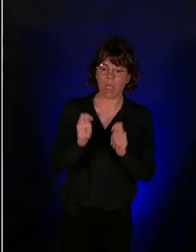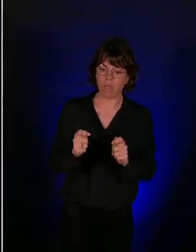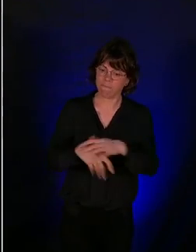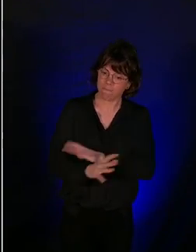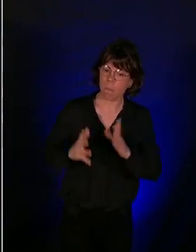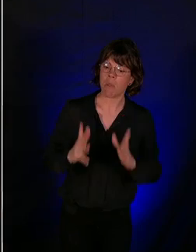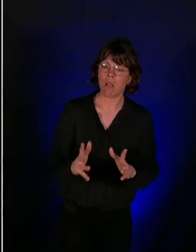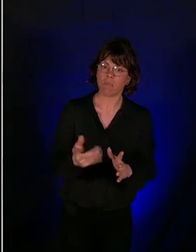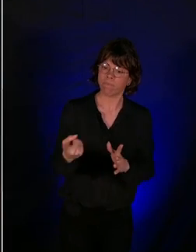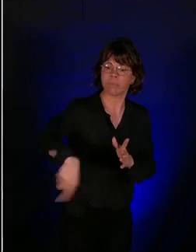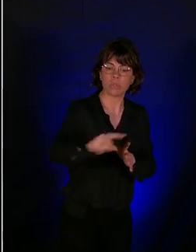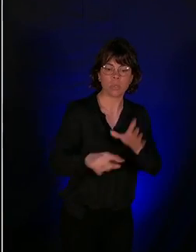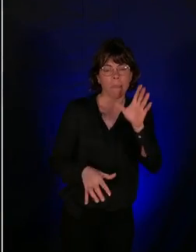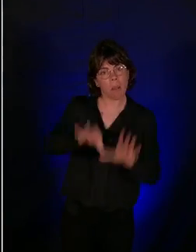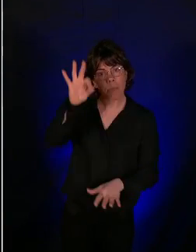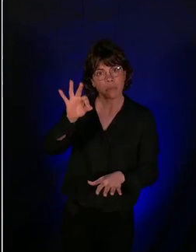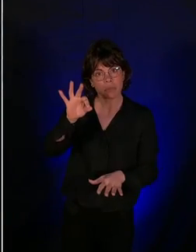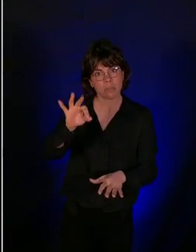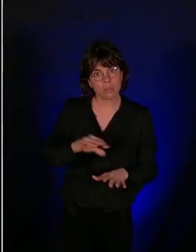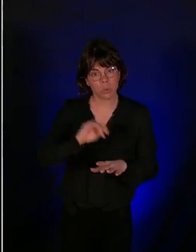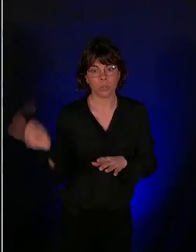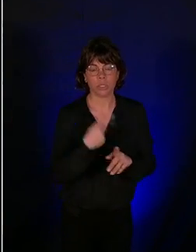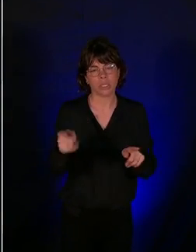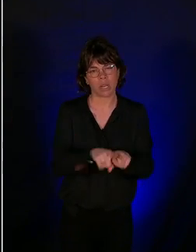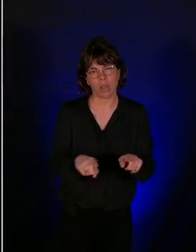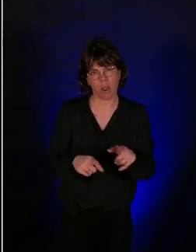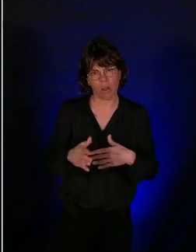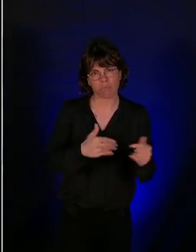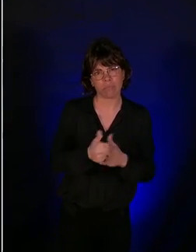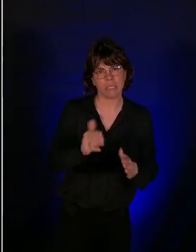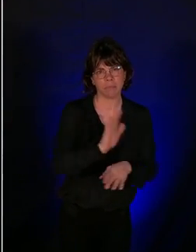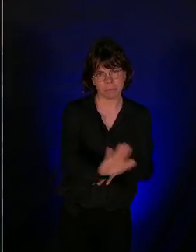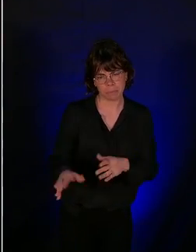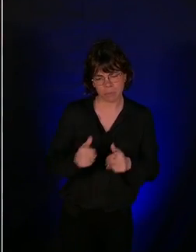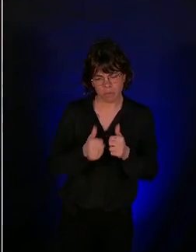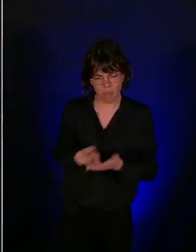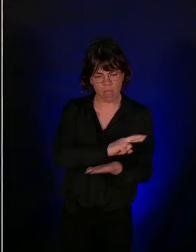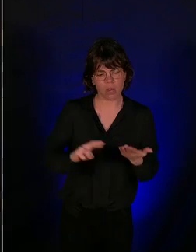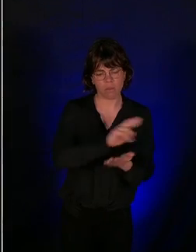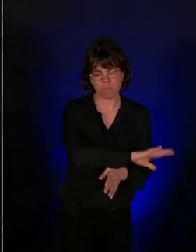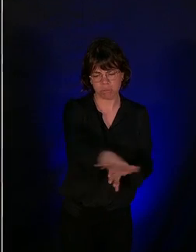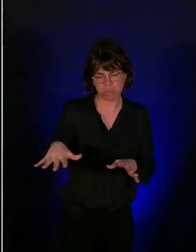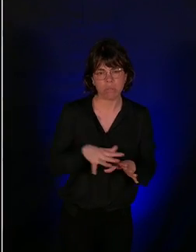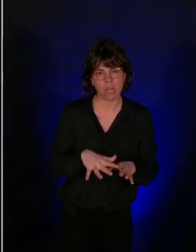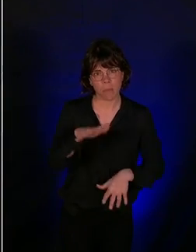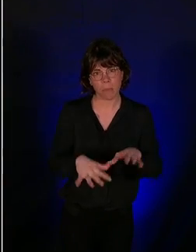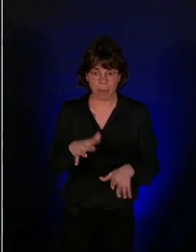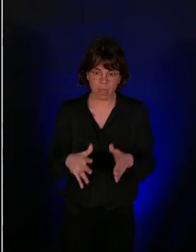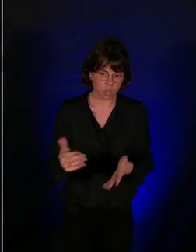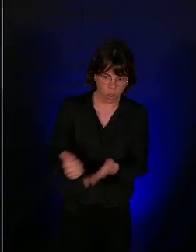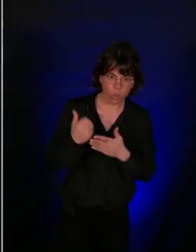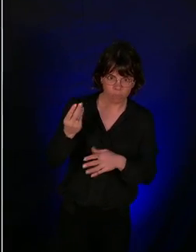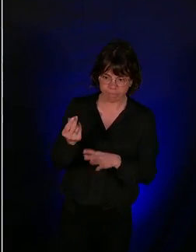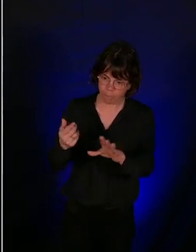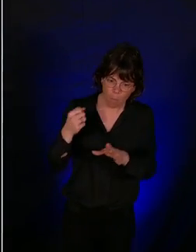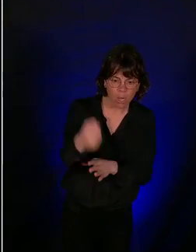membres élus mais aussi de chaque organisation professionnelle et territoriale devant veiller au moyens permettant au camarades